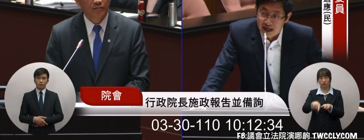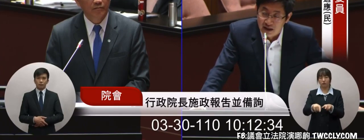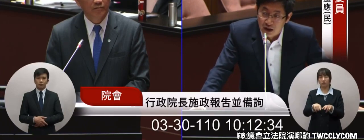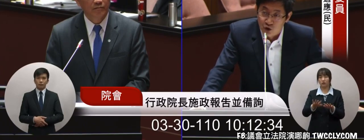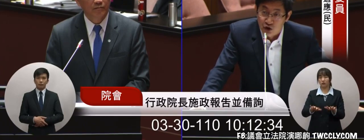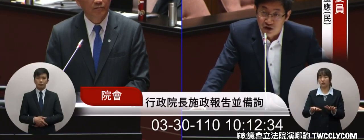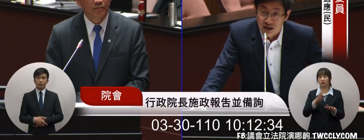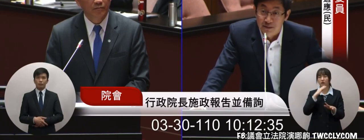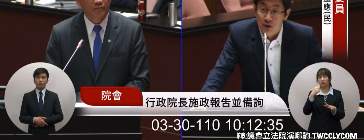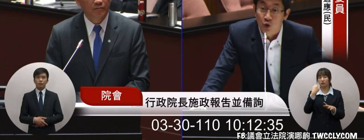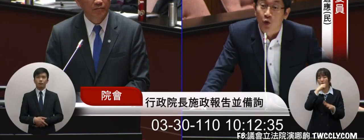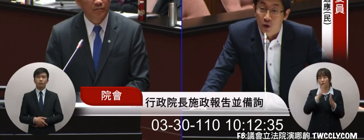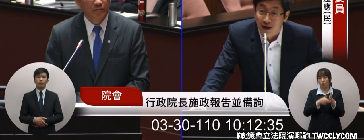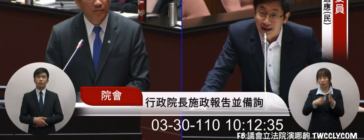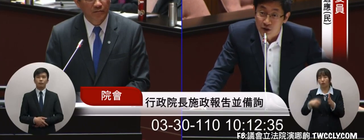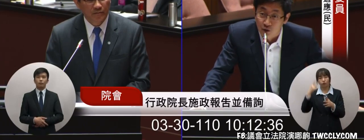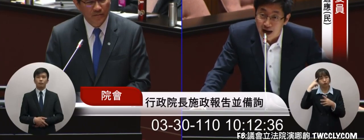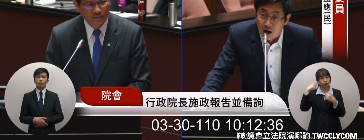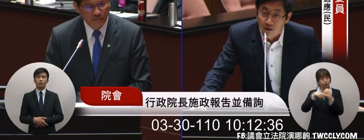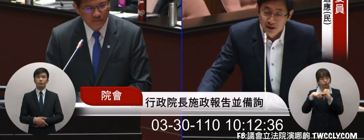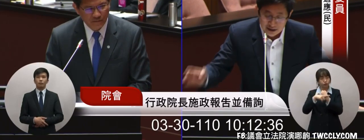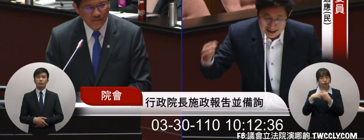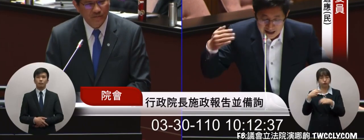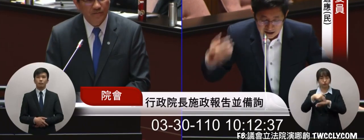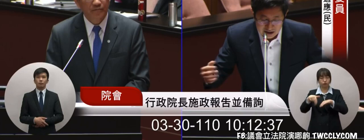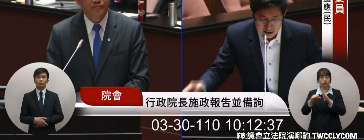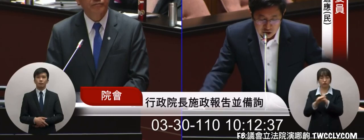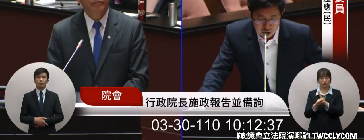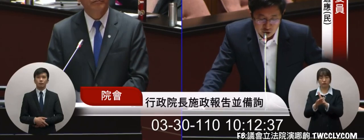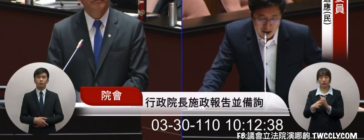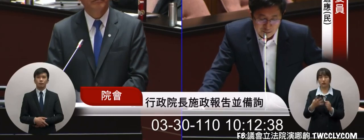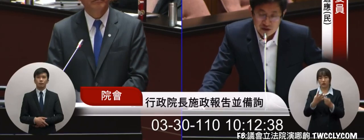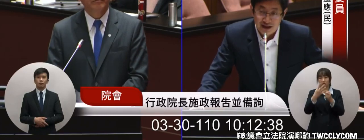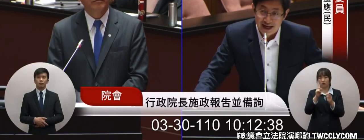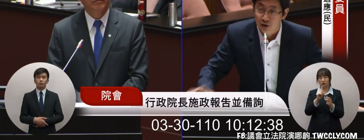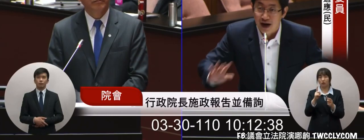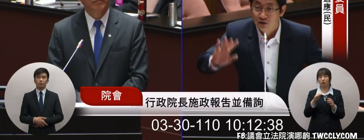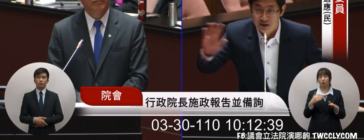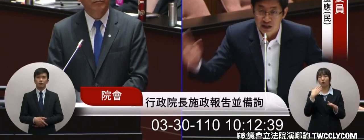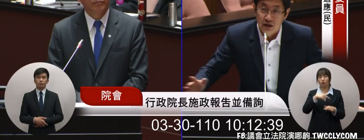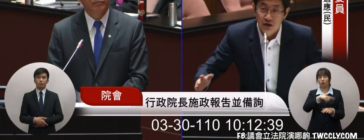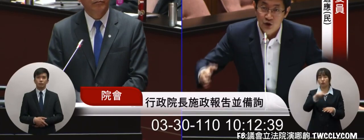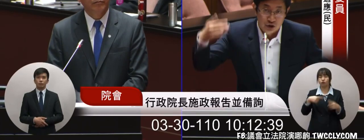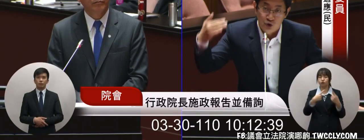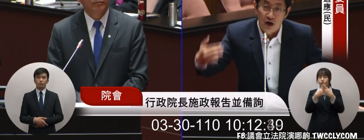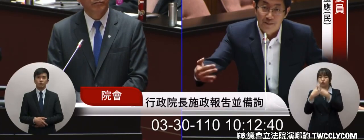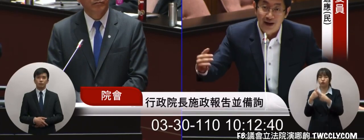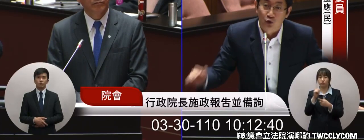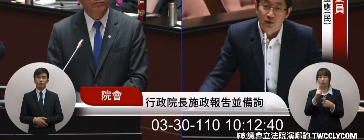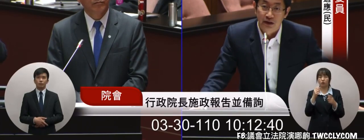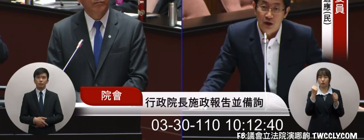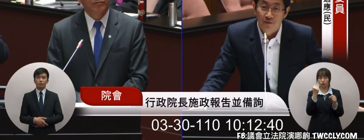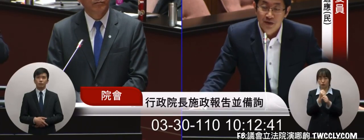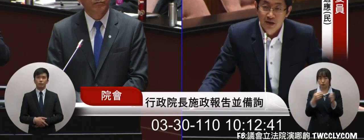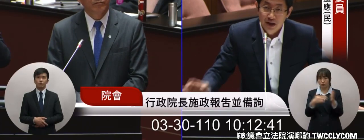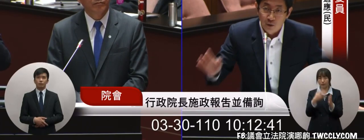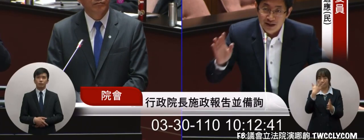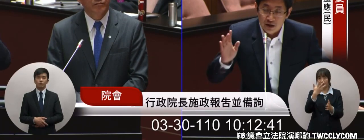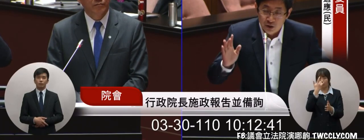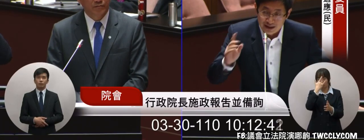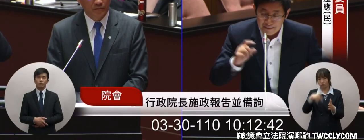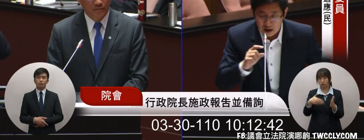路廊我知道現在鐵道局也有請他們在做規劃當中那當然第四個就是說那目前大家都還有爭議就只做到巴督而已